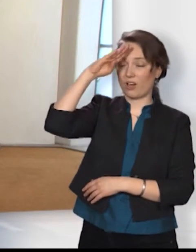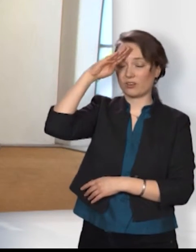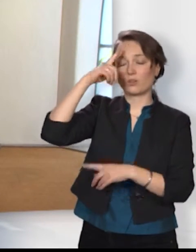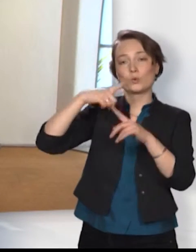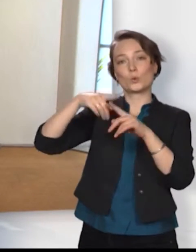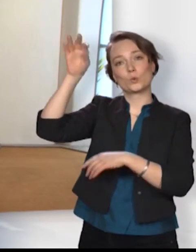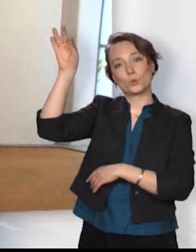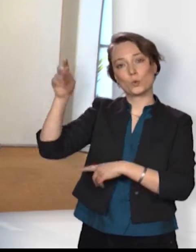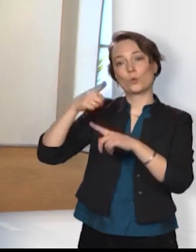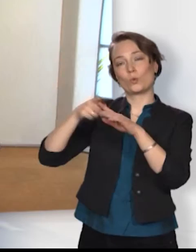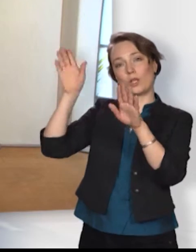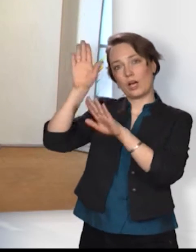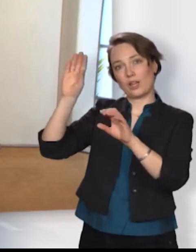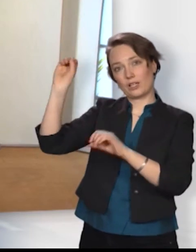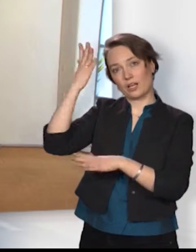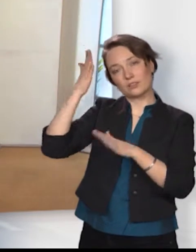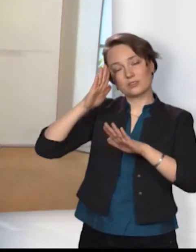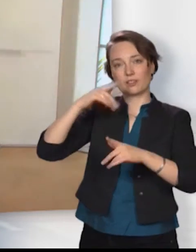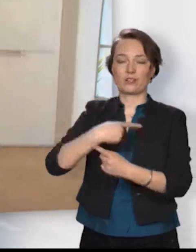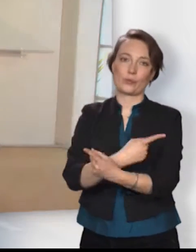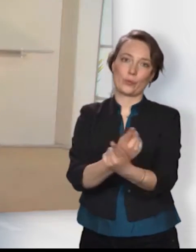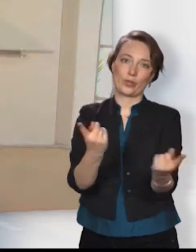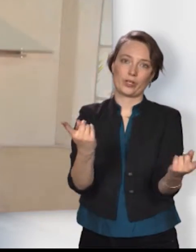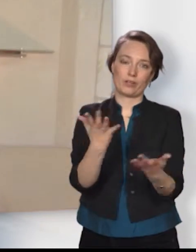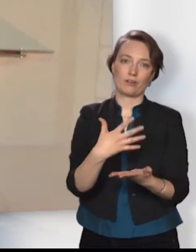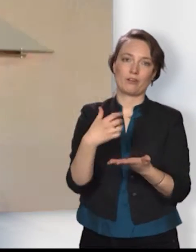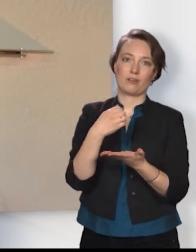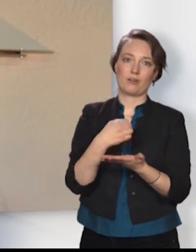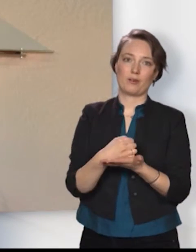der Heilige Geist. Amen.